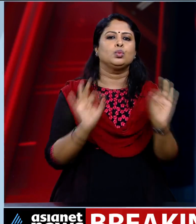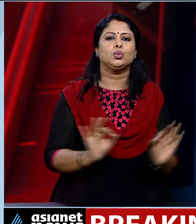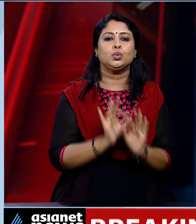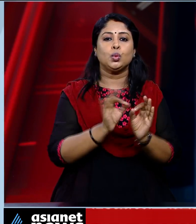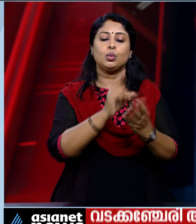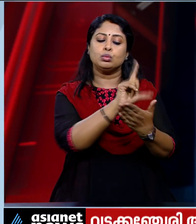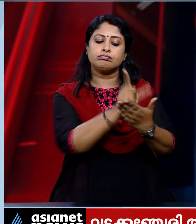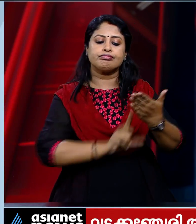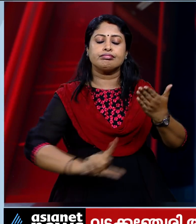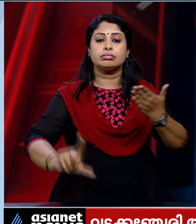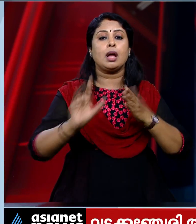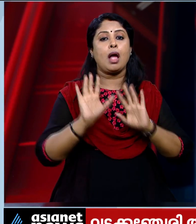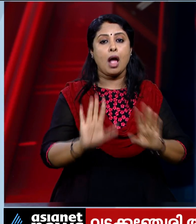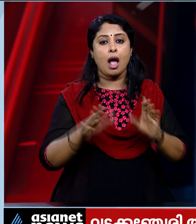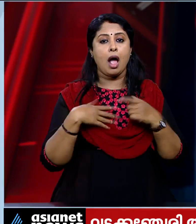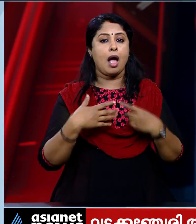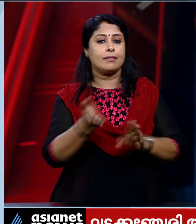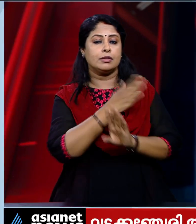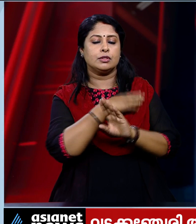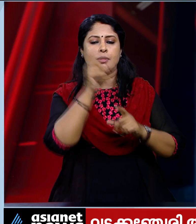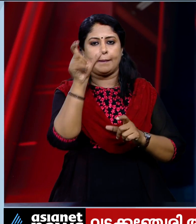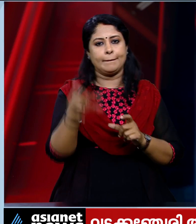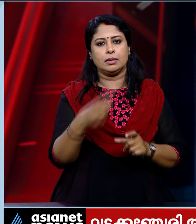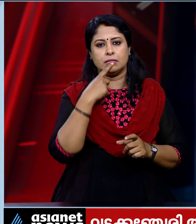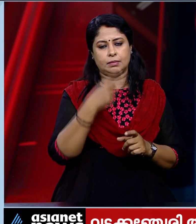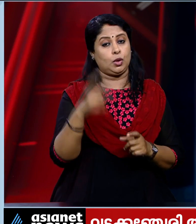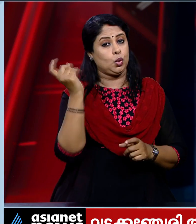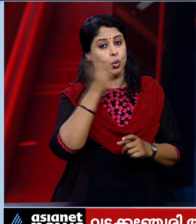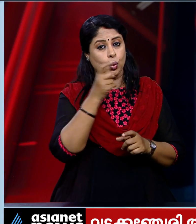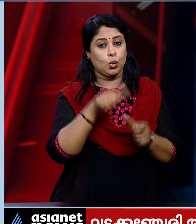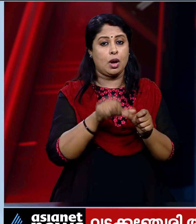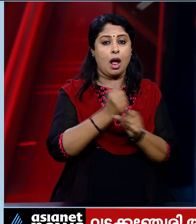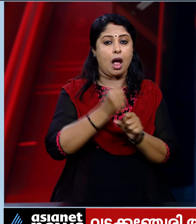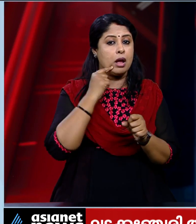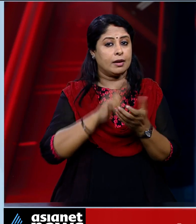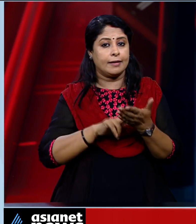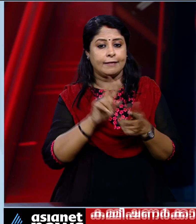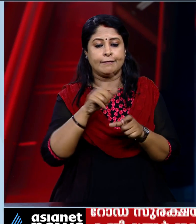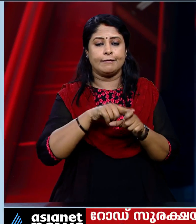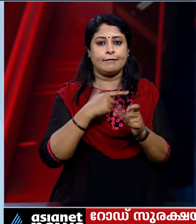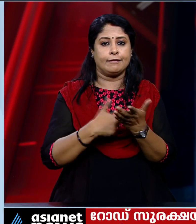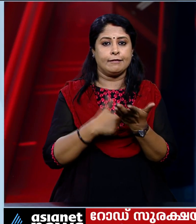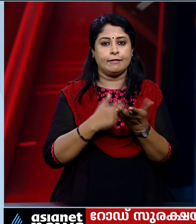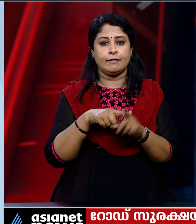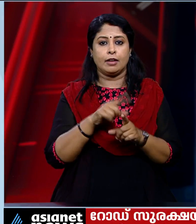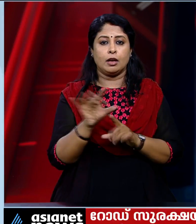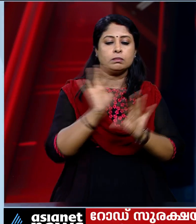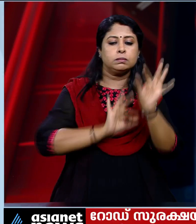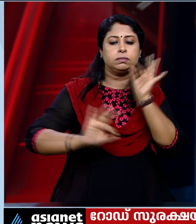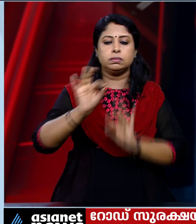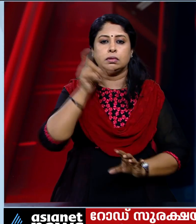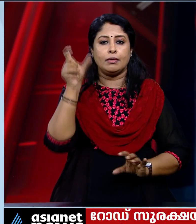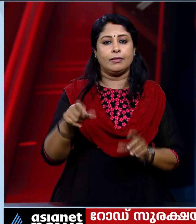വ്യക്തമാക്കിയിട്ടുണ്ടെന്ന് കരസേന. പ്രതിഷേധങ്ങൾ റിക്രൂട്ട്മെന്റിനെ ബാധിച്ചിട്ടില്ലെന്നും കോഴിക്കോട് അഗ്നിവീർ റിക്രൂട്ട്മെന്റിന് എത്തിയ ഉന്നത ഉദ്യോഗസ്ഥർ വിശദീകരിച്ചു.